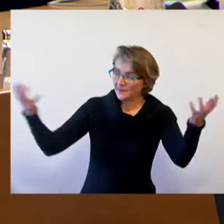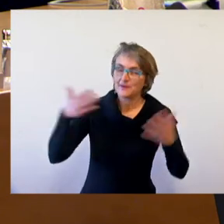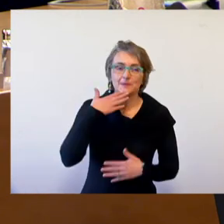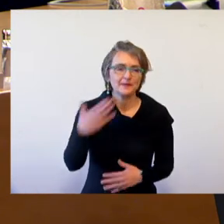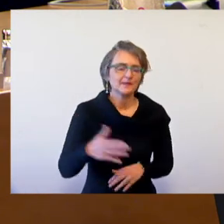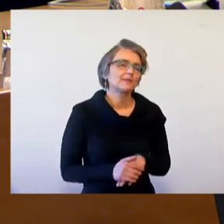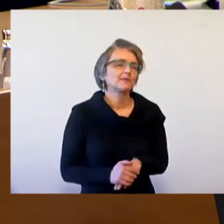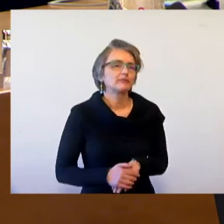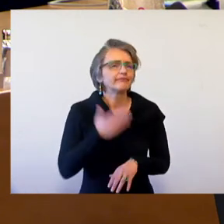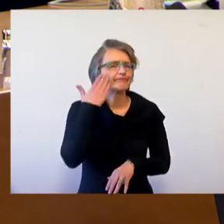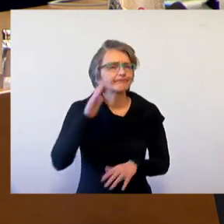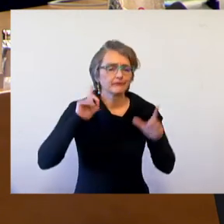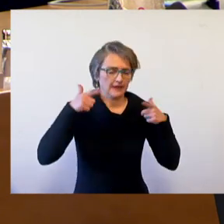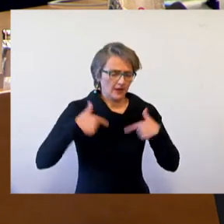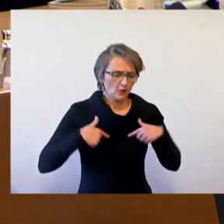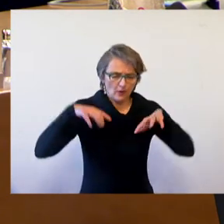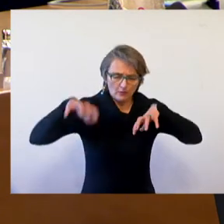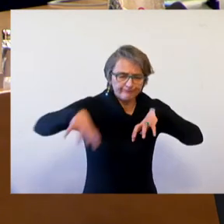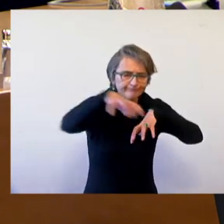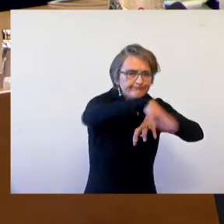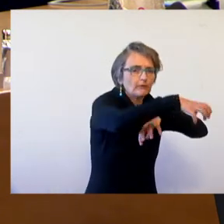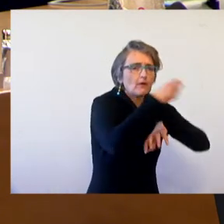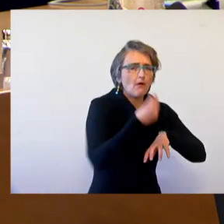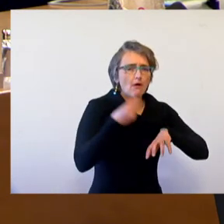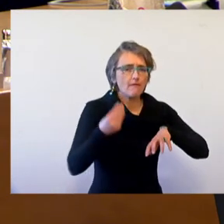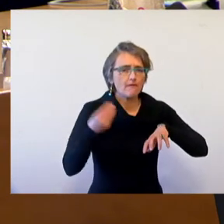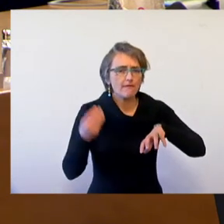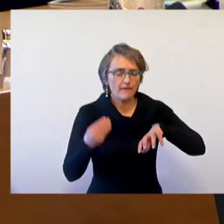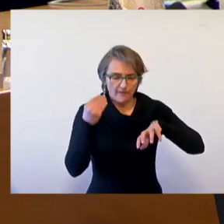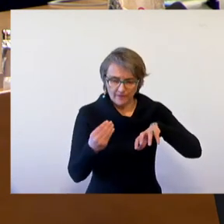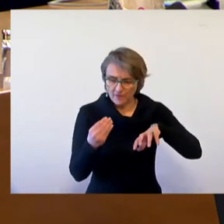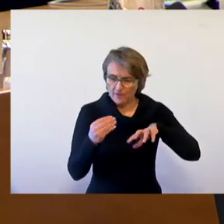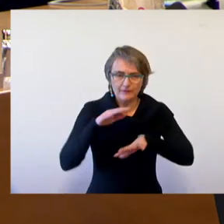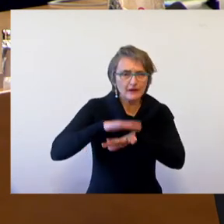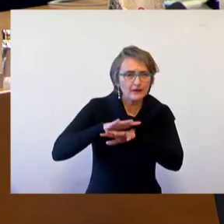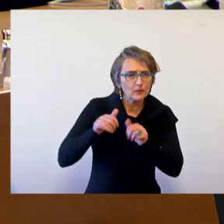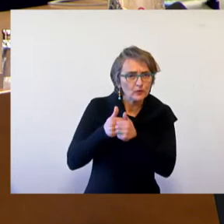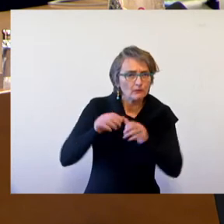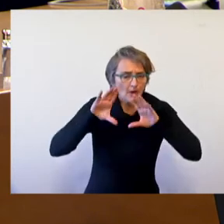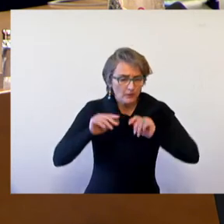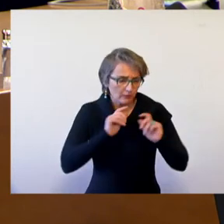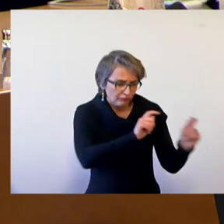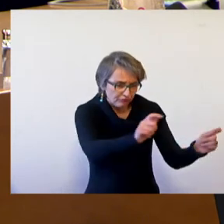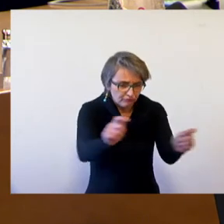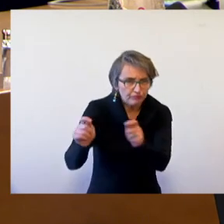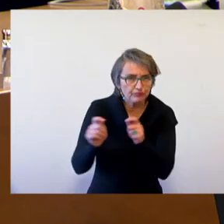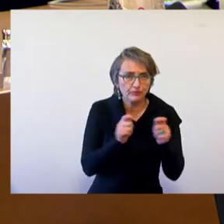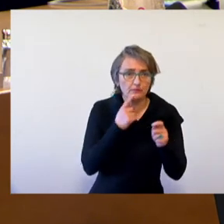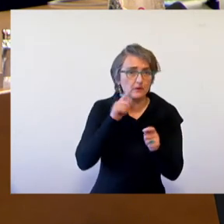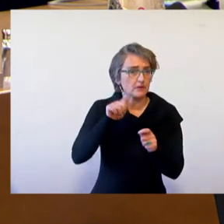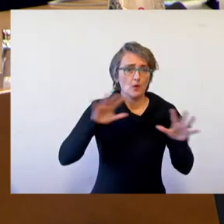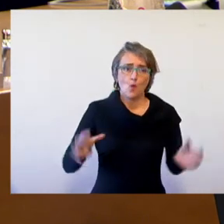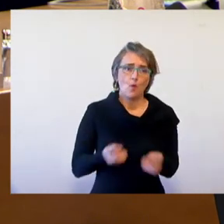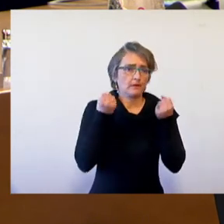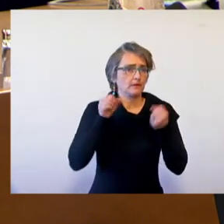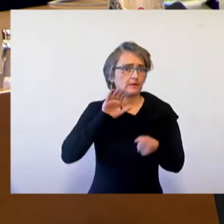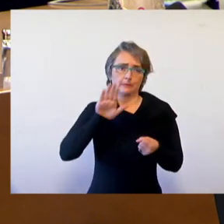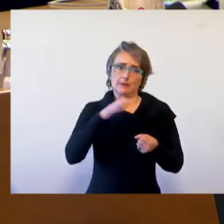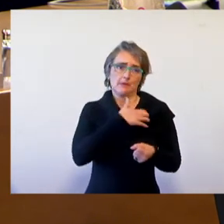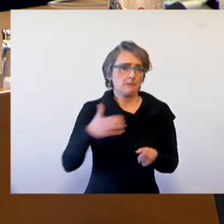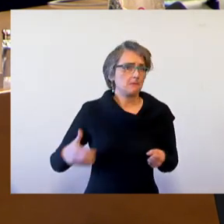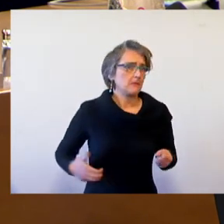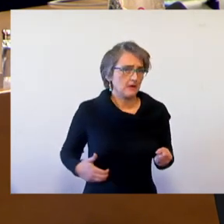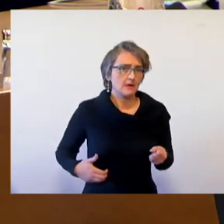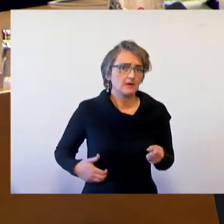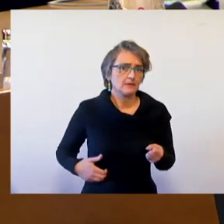L'affectation des enfants dans les écoles est une compétence majeure de la ville, une compétence pleine et entière. Le Code de